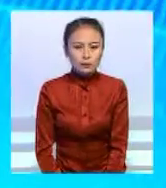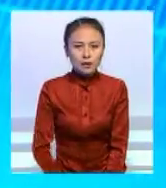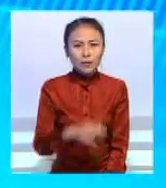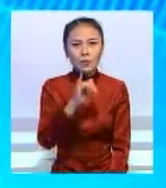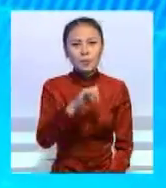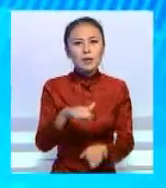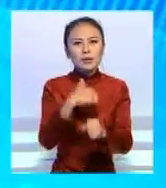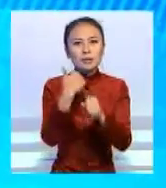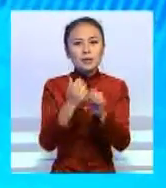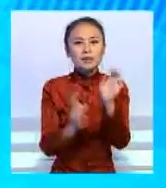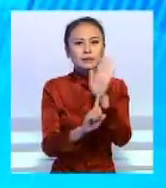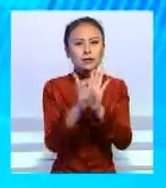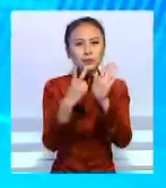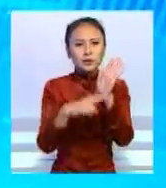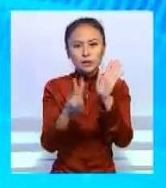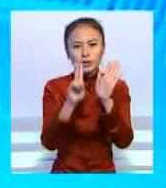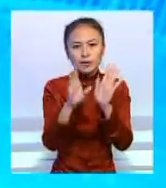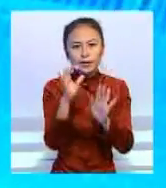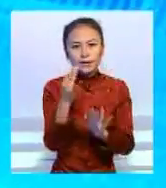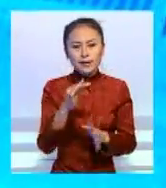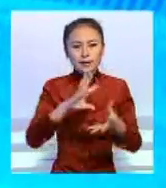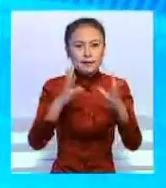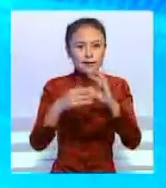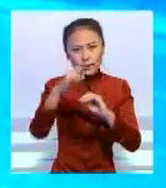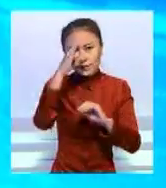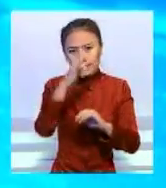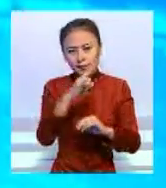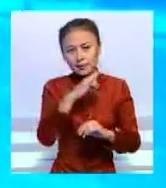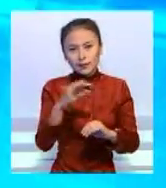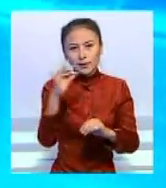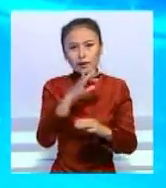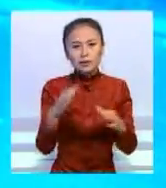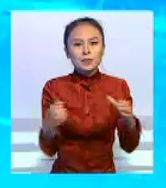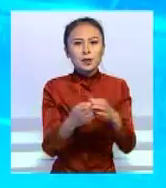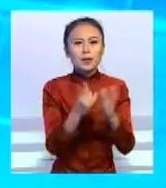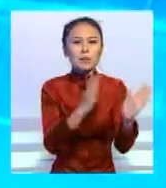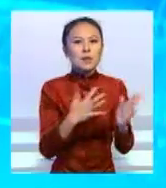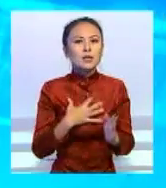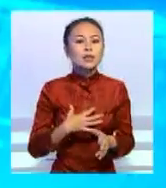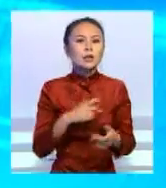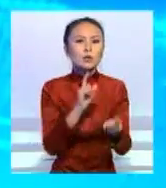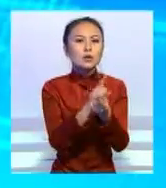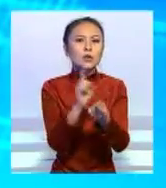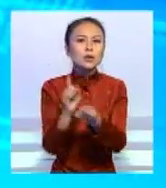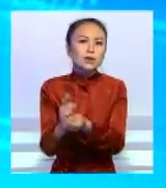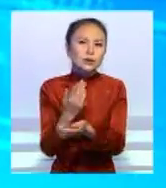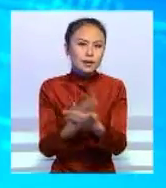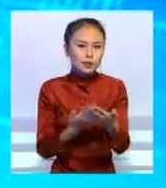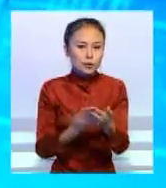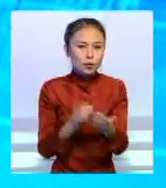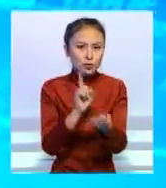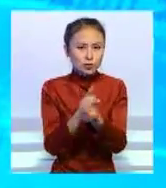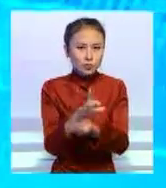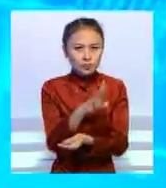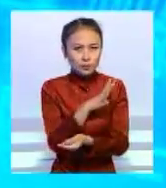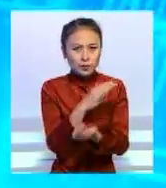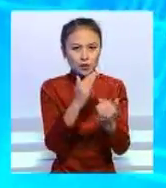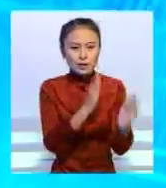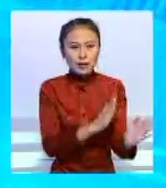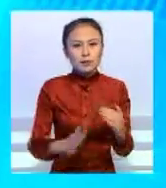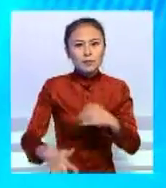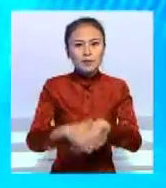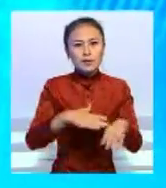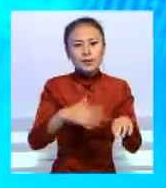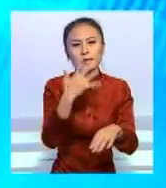Біріккен ұлттар ұйымы бас ассамблеясының 72-ші сессиясы аясында қазақстандық делегация бірқатар маңызды кездесулер мен кеңестер өткізді. Осы